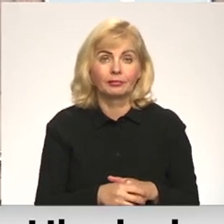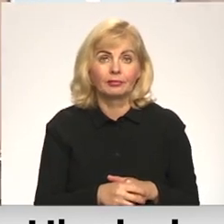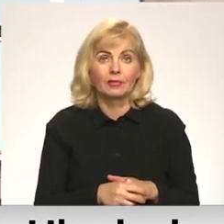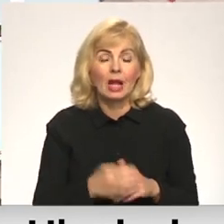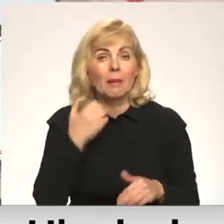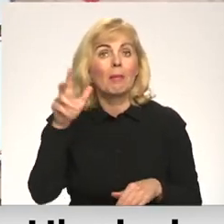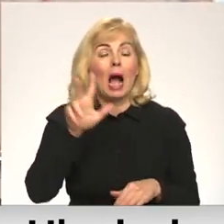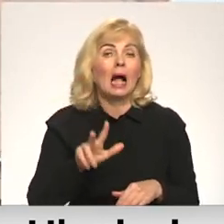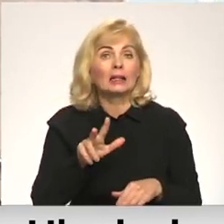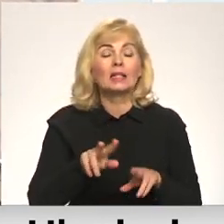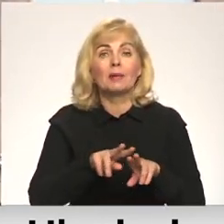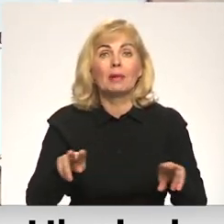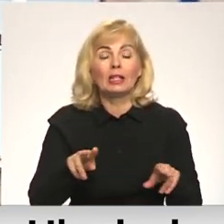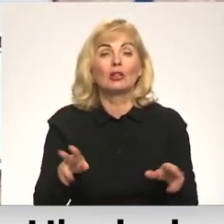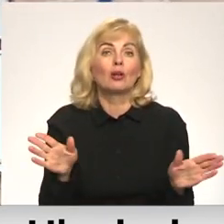Baltijas ministru padome ir